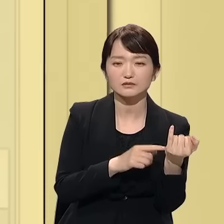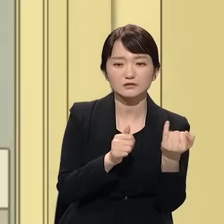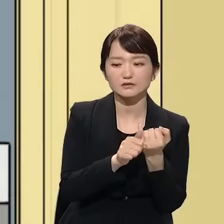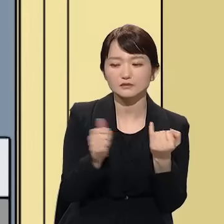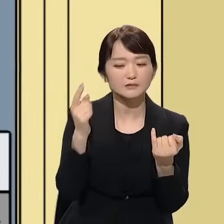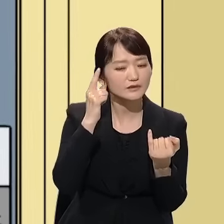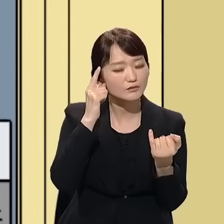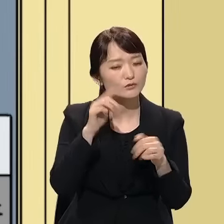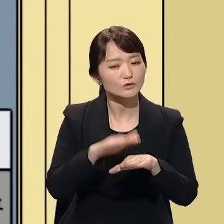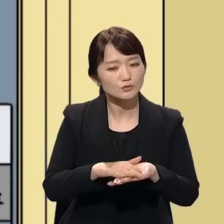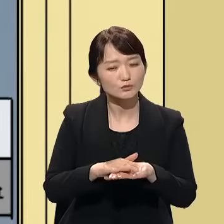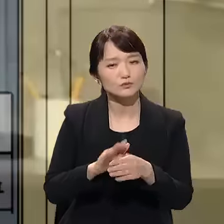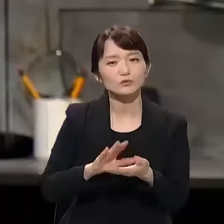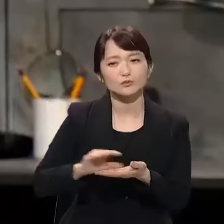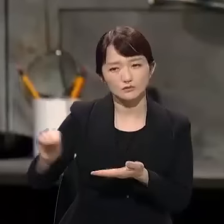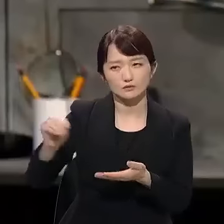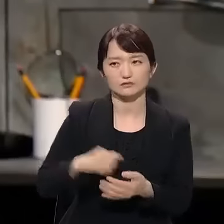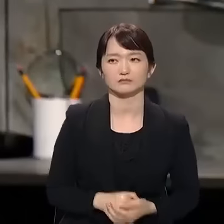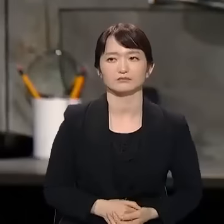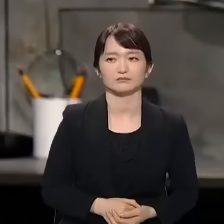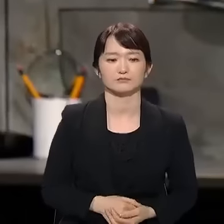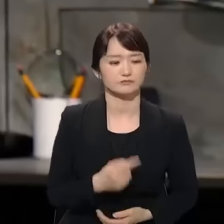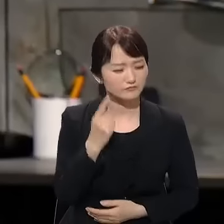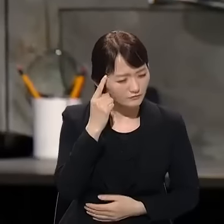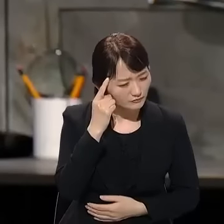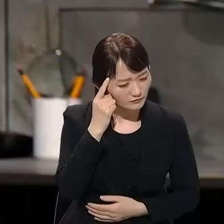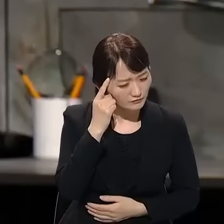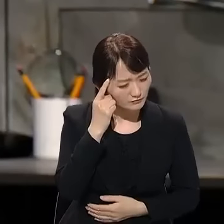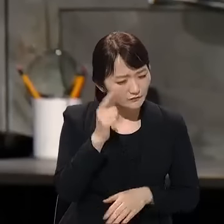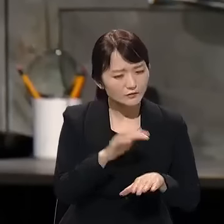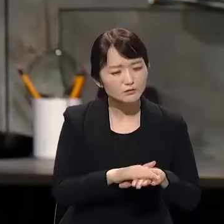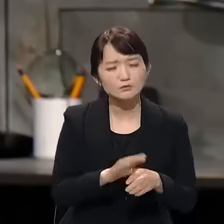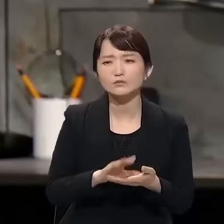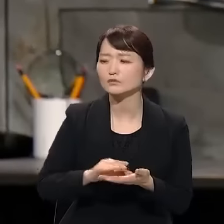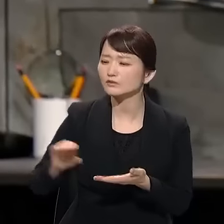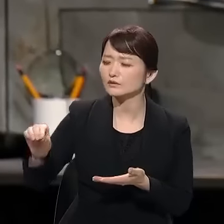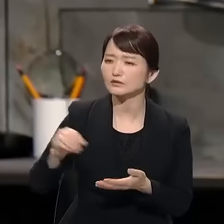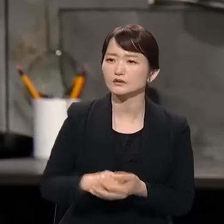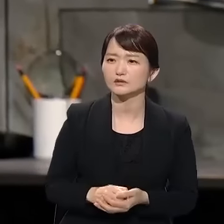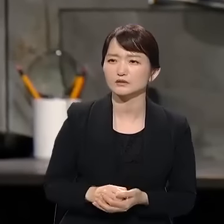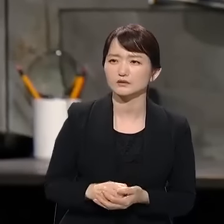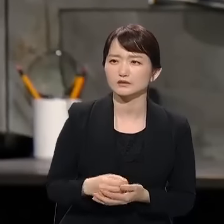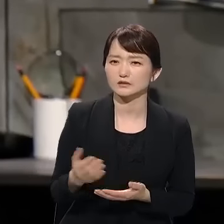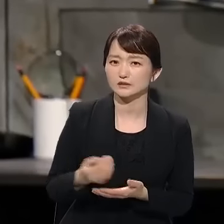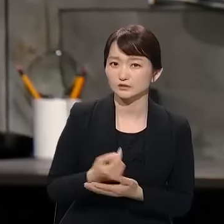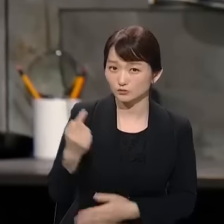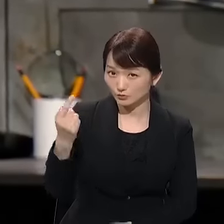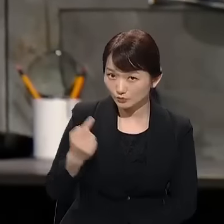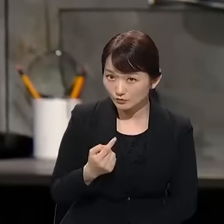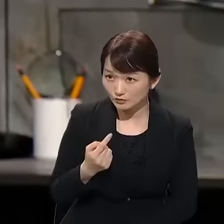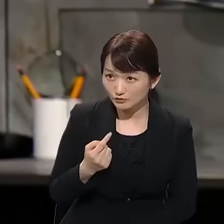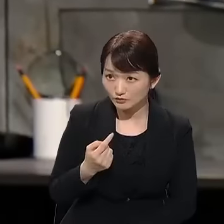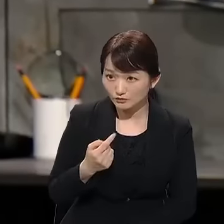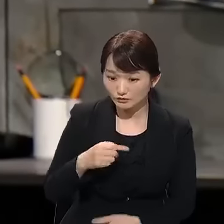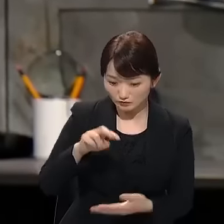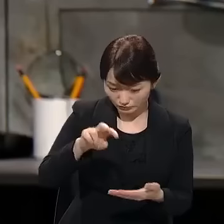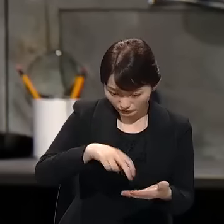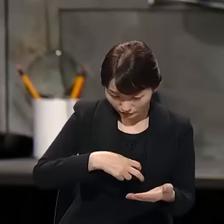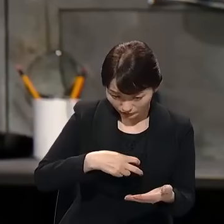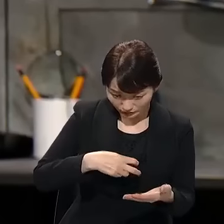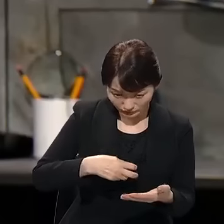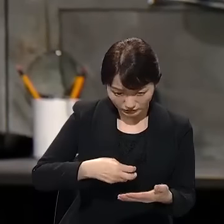출근했던 겁니다 그래서 아유이 휴대폰을가 놔두고 갔냐 뭐 가지러 오겠지라고 했는데 문자가